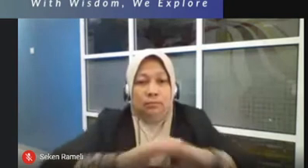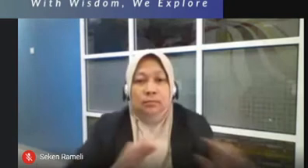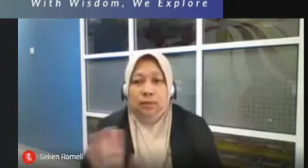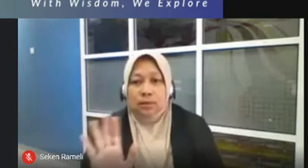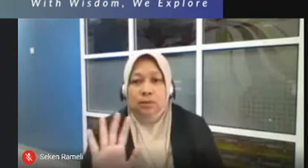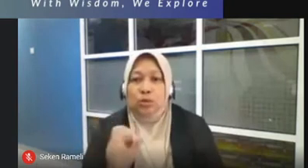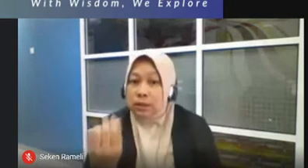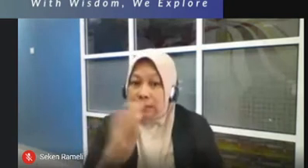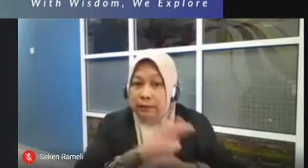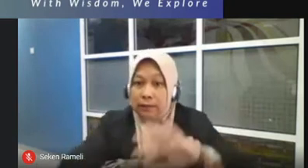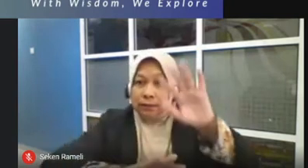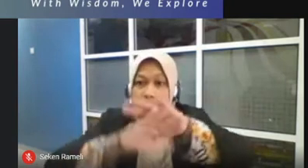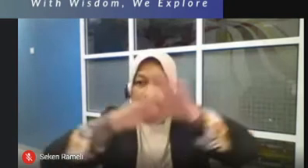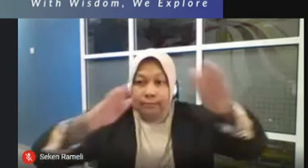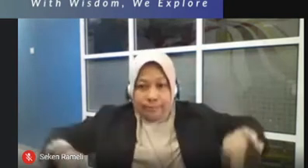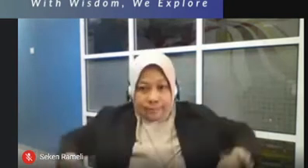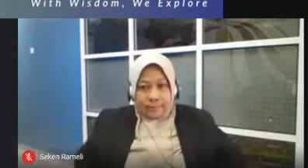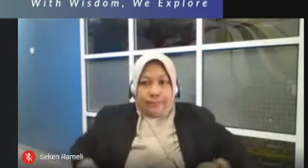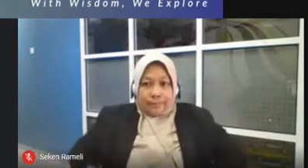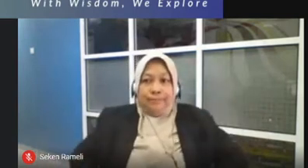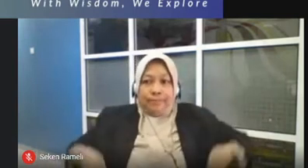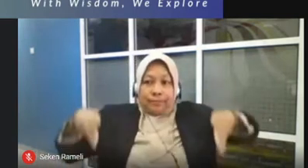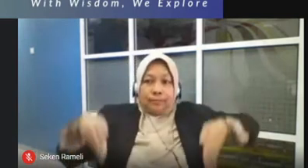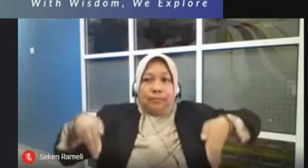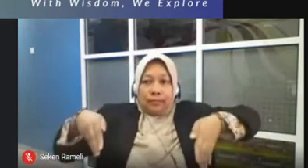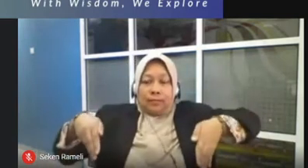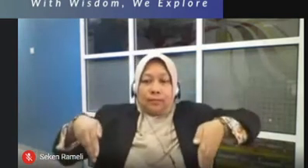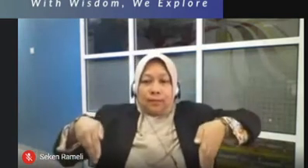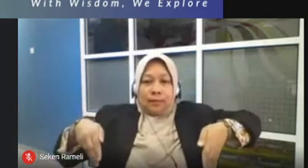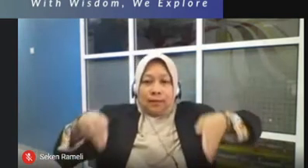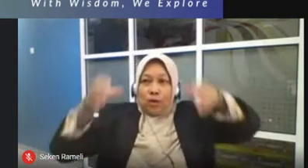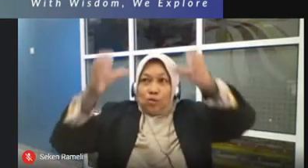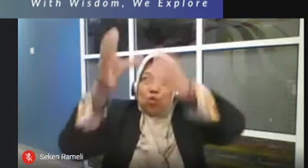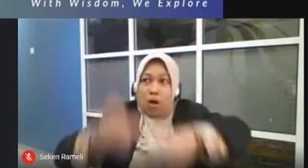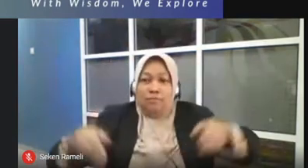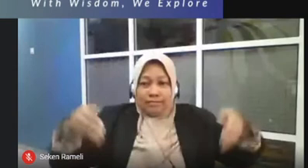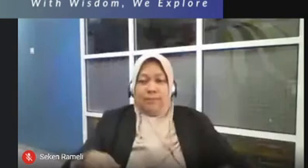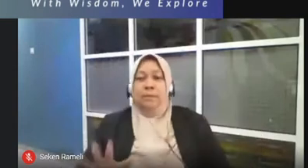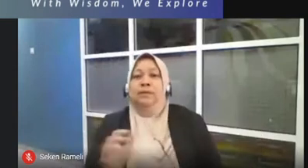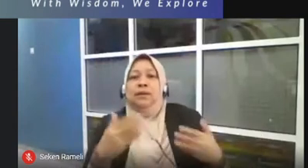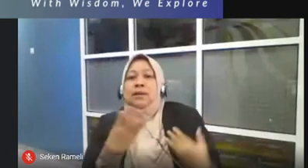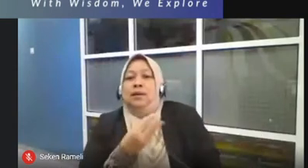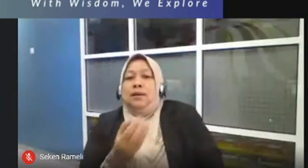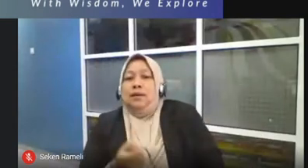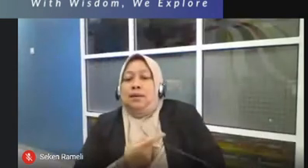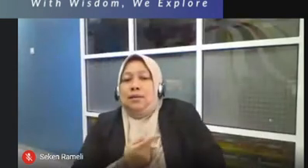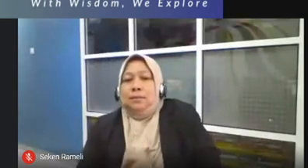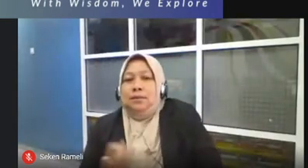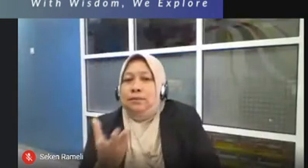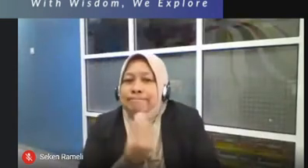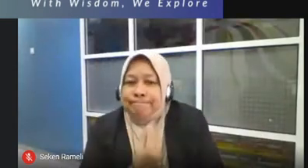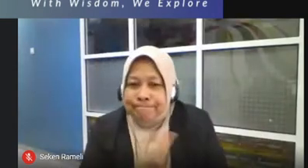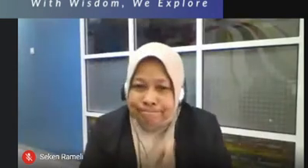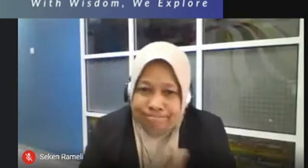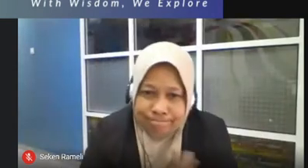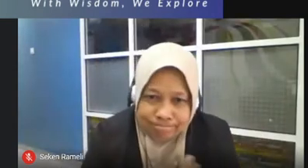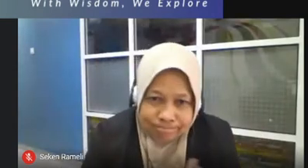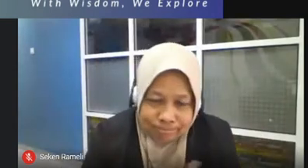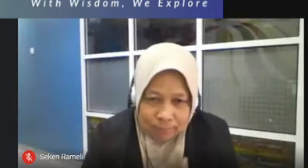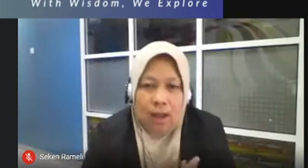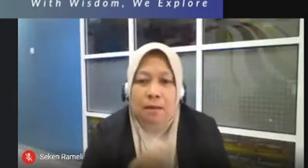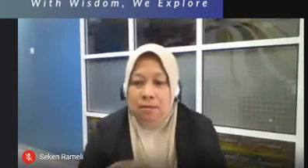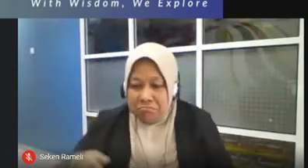kedua tangan berada dalam poket seluar. Itu maksudnya orang tu nervous. Okay, orang yang